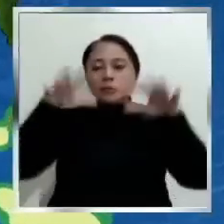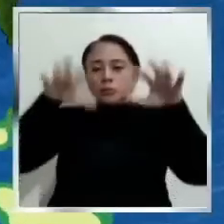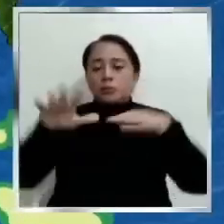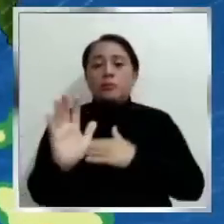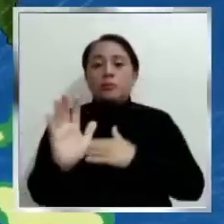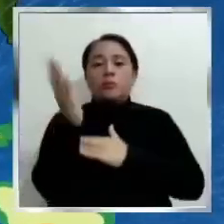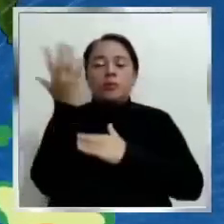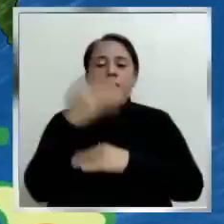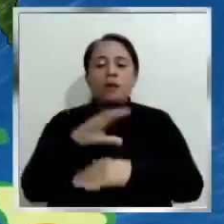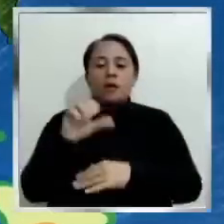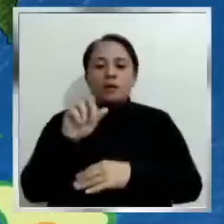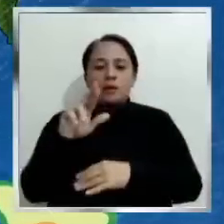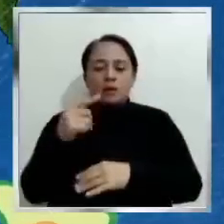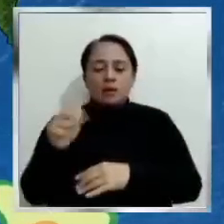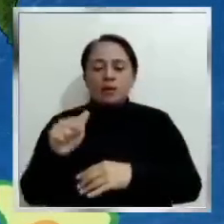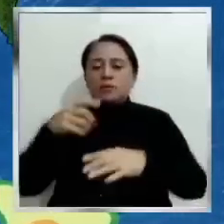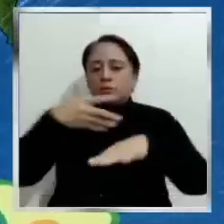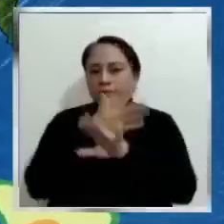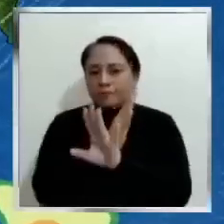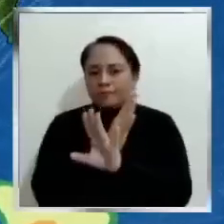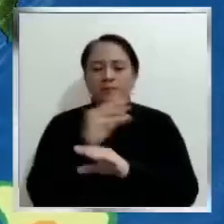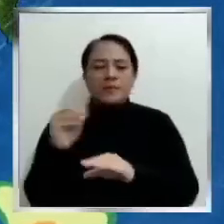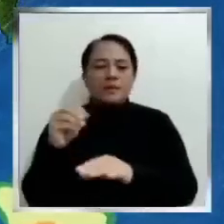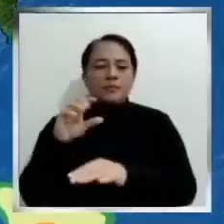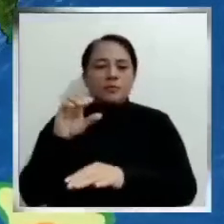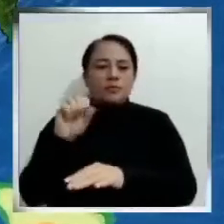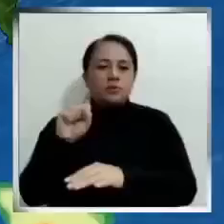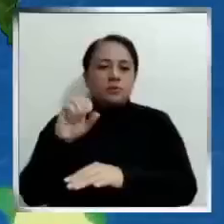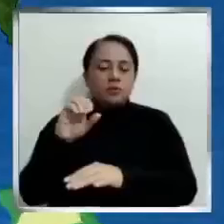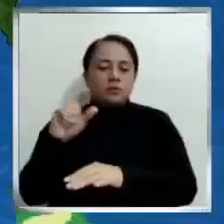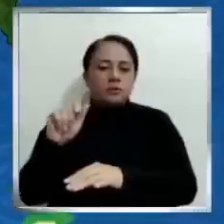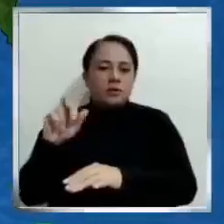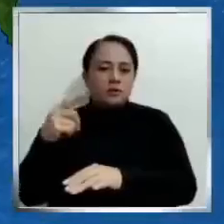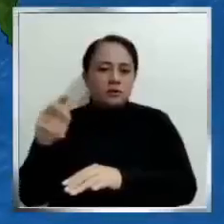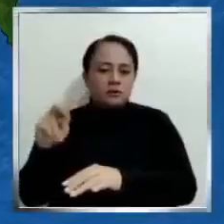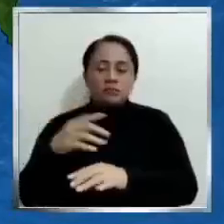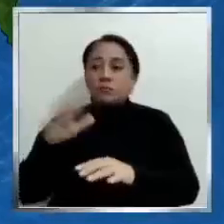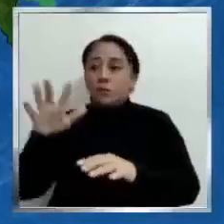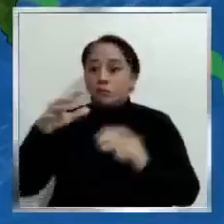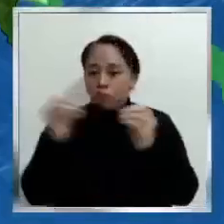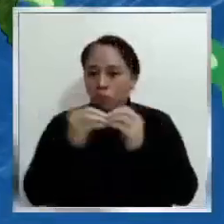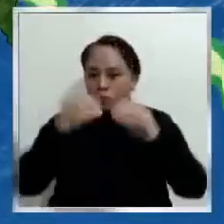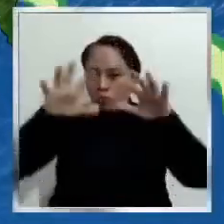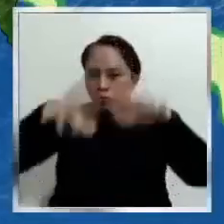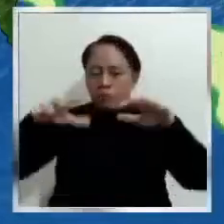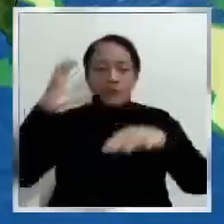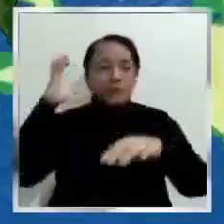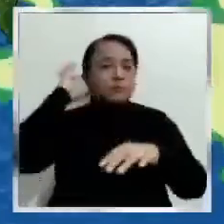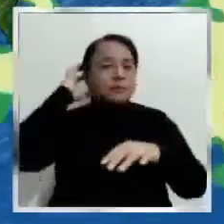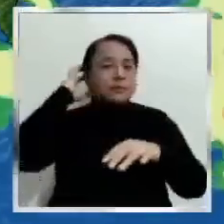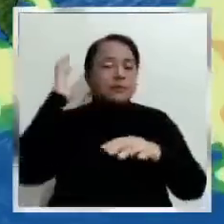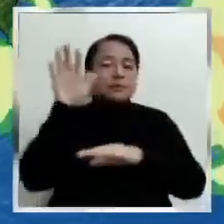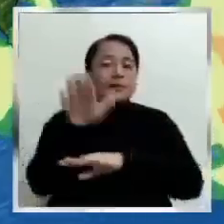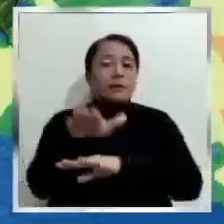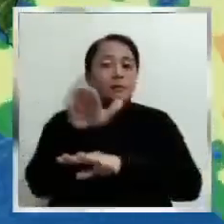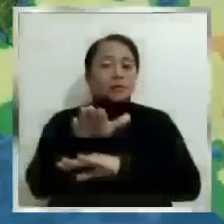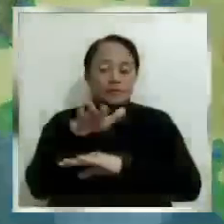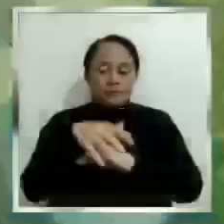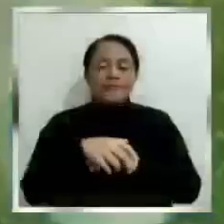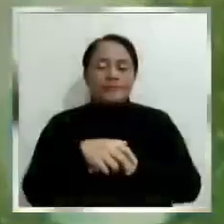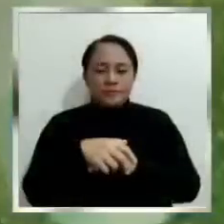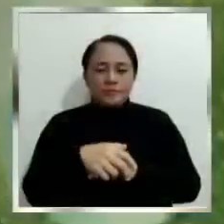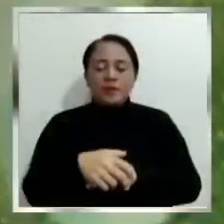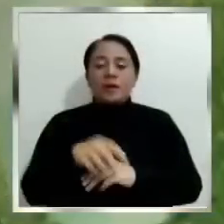Caraga, Davao at Sokcharjen. Habang mas malaking bahagi na ng Mindanao ang uulanin sa hapon. Sa Metro